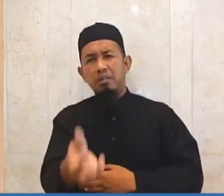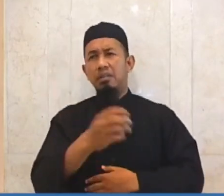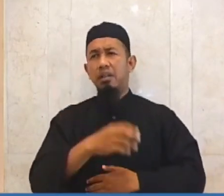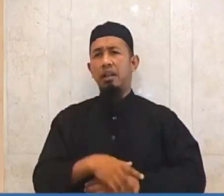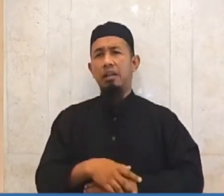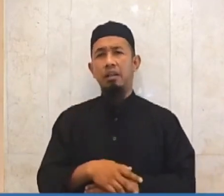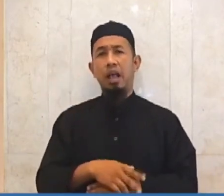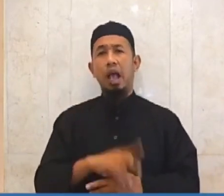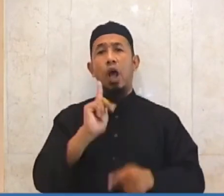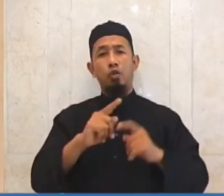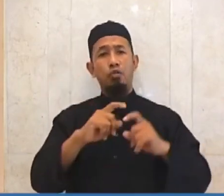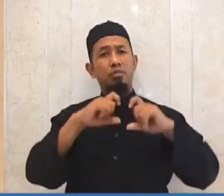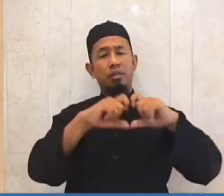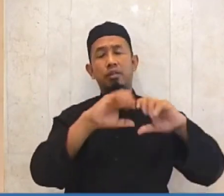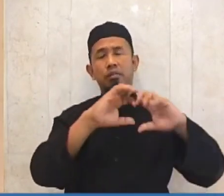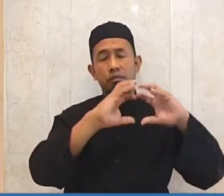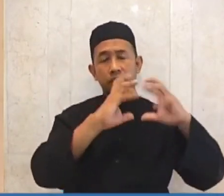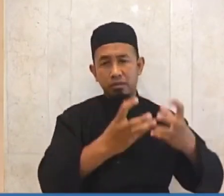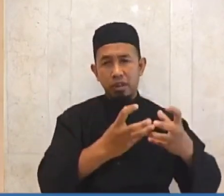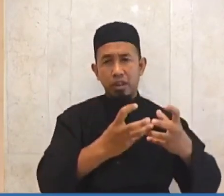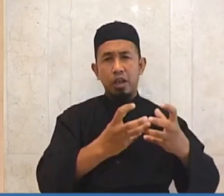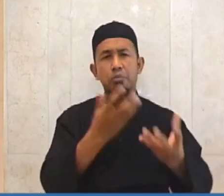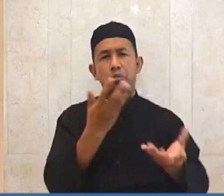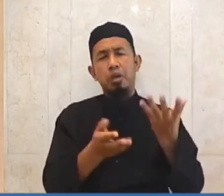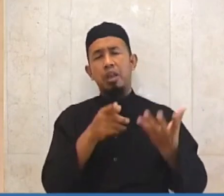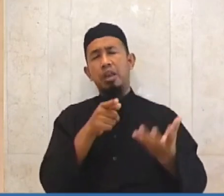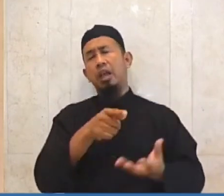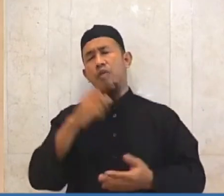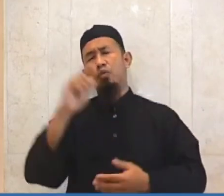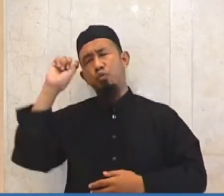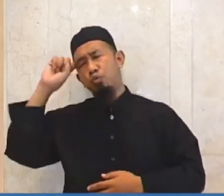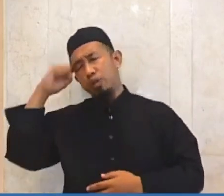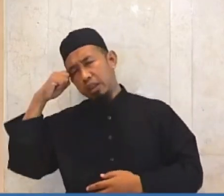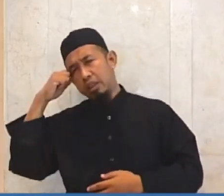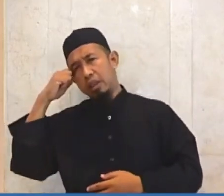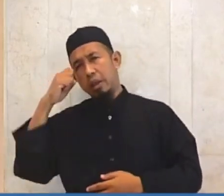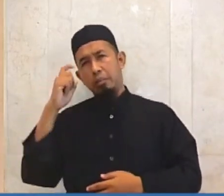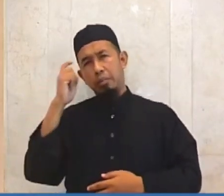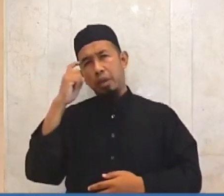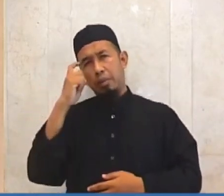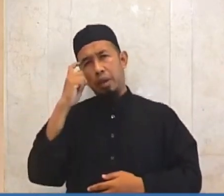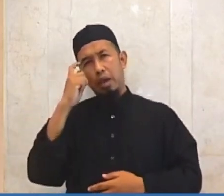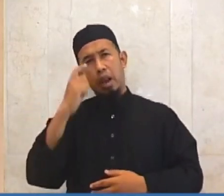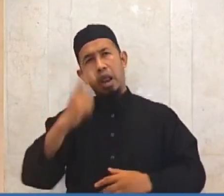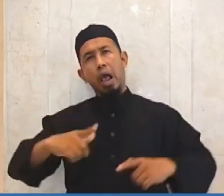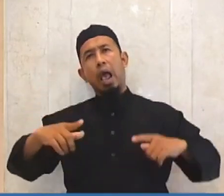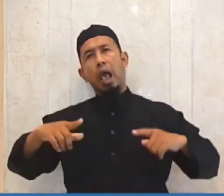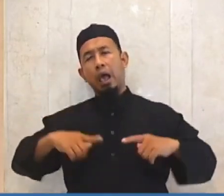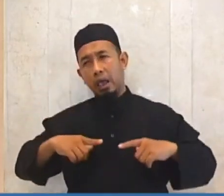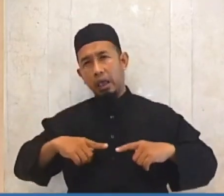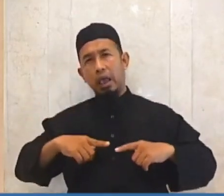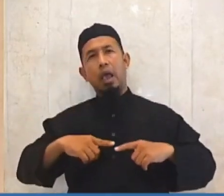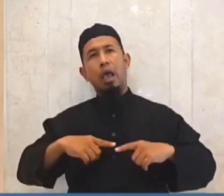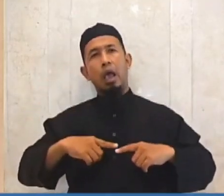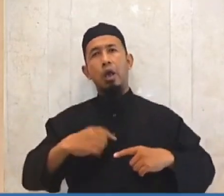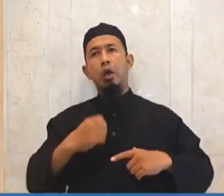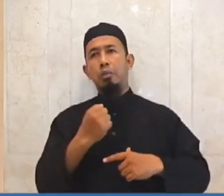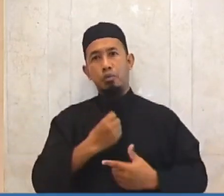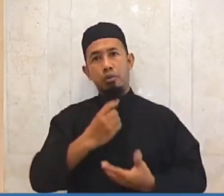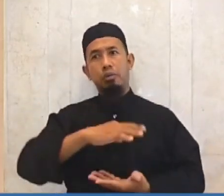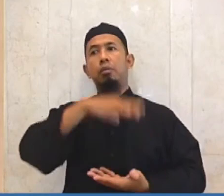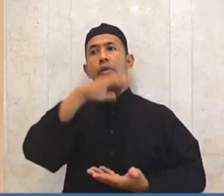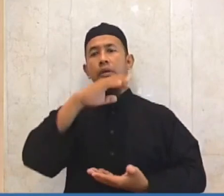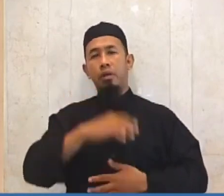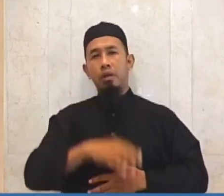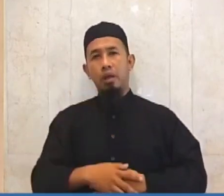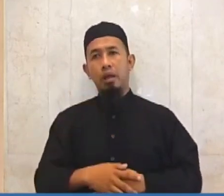dunia mungkin sangat sulit untuk menjadi orang kaya menjadi orang punya karena menjadi Abdi